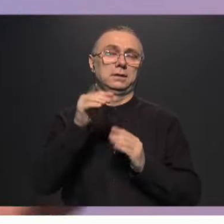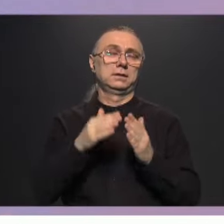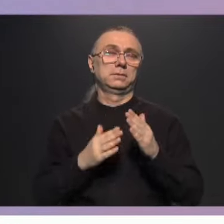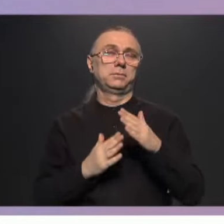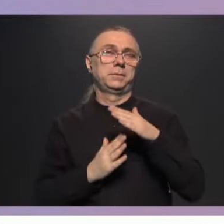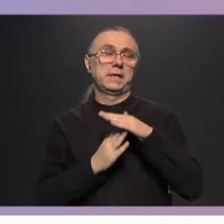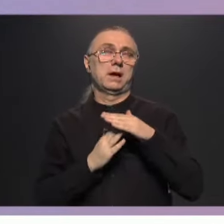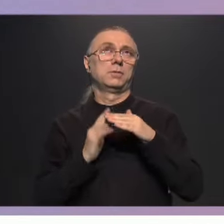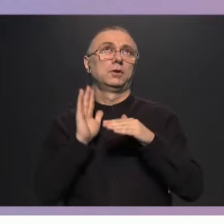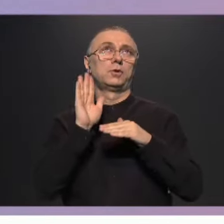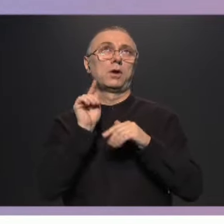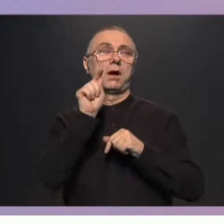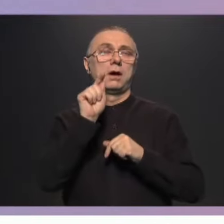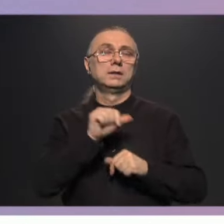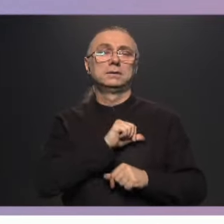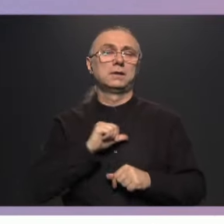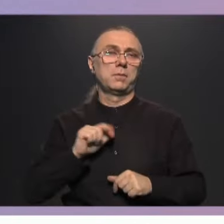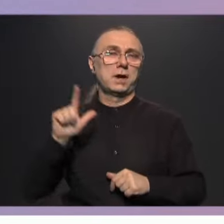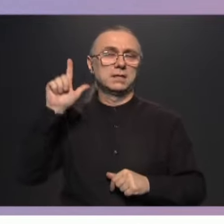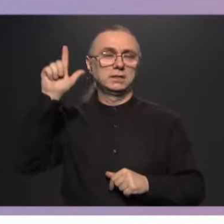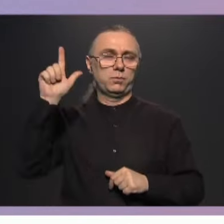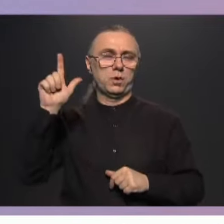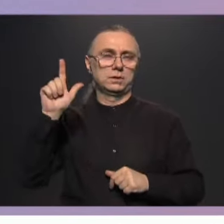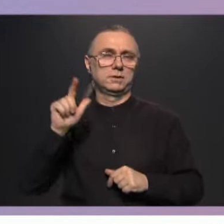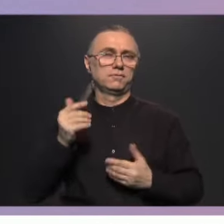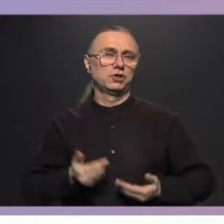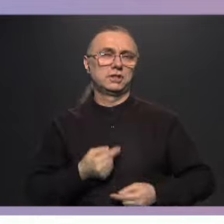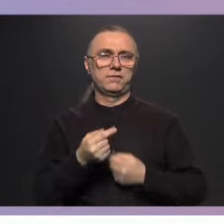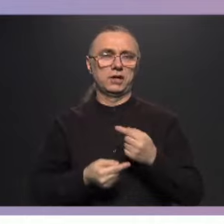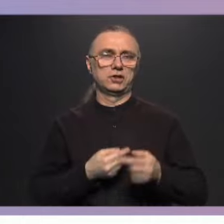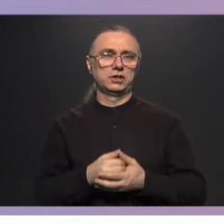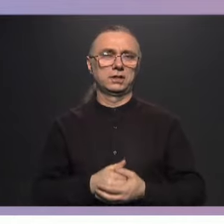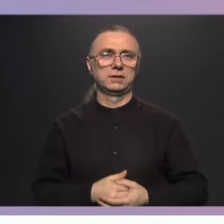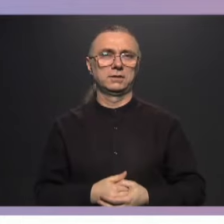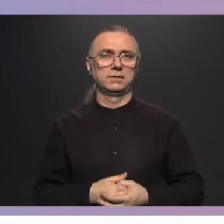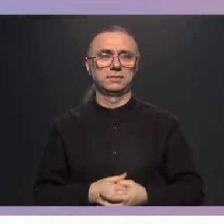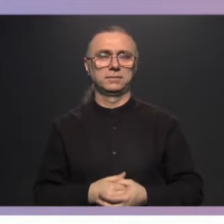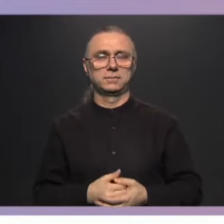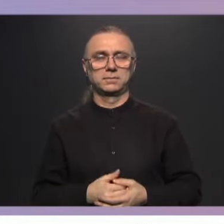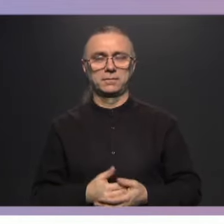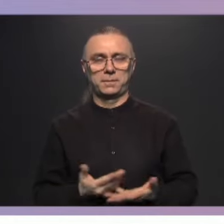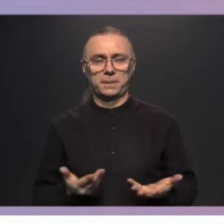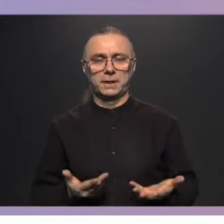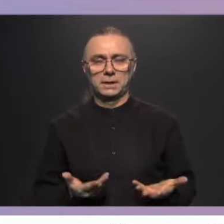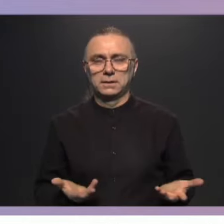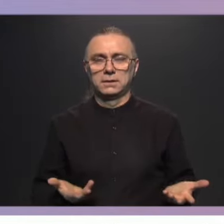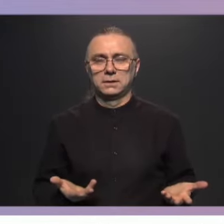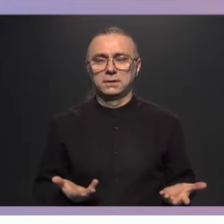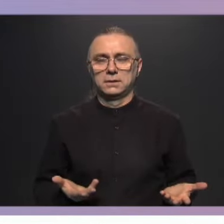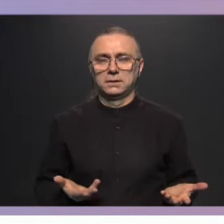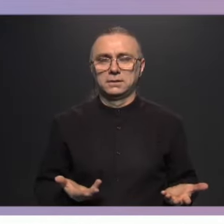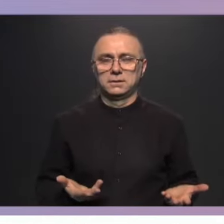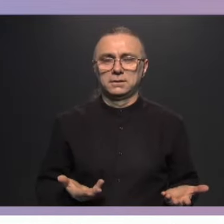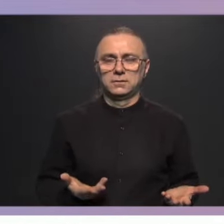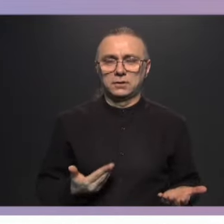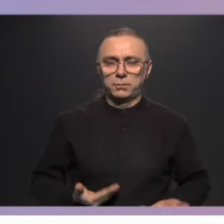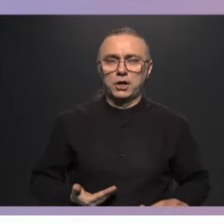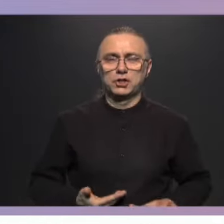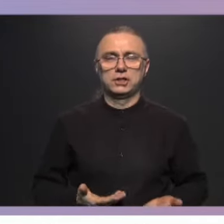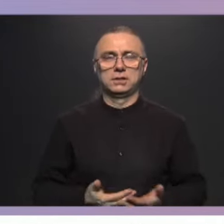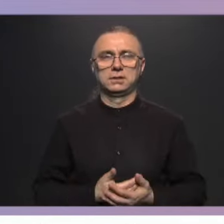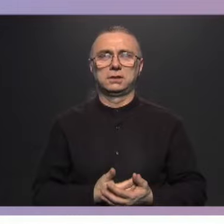до которого надо дожить, так скажем, и прожить жизнь так, чтобы это все хотя бы увидеть, лицезреть. Уж там Господь примет нас, не примет. Это